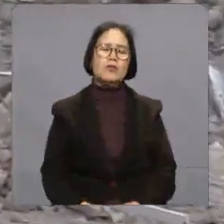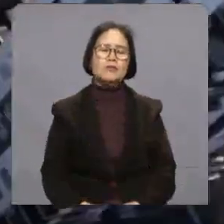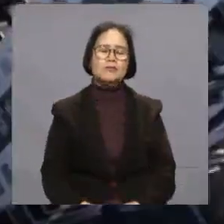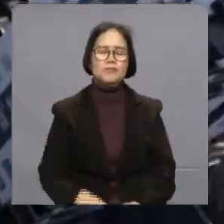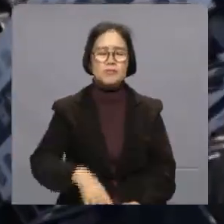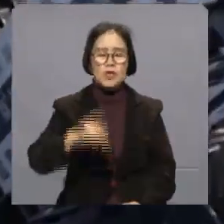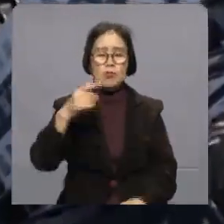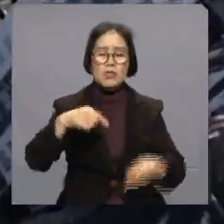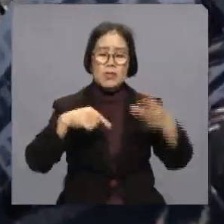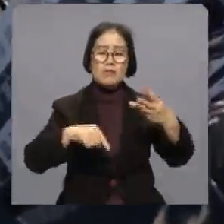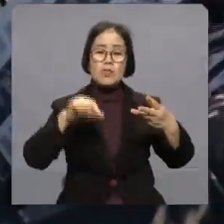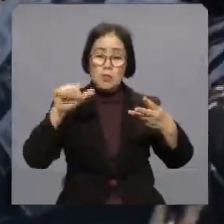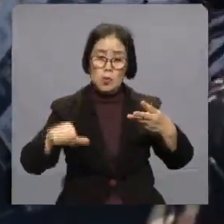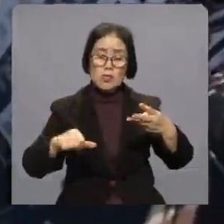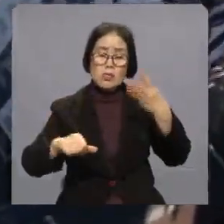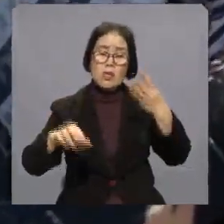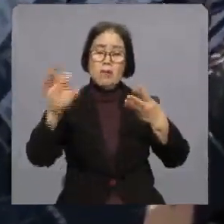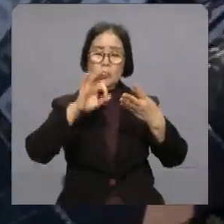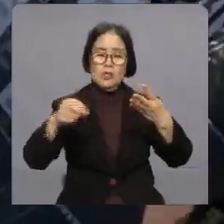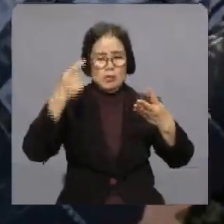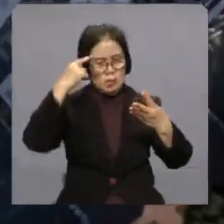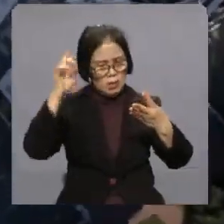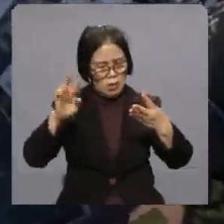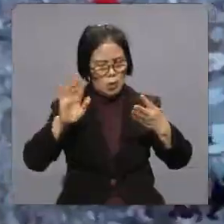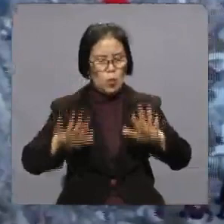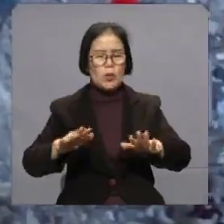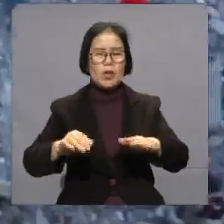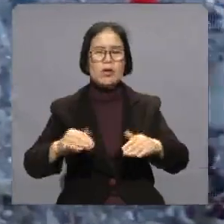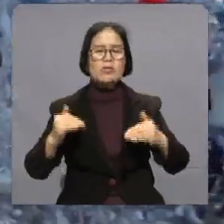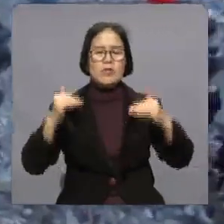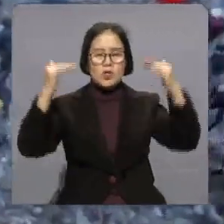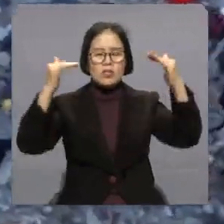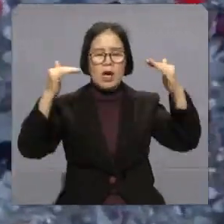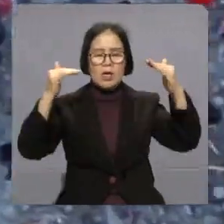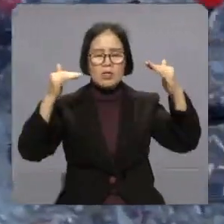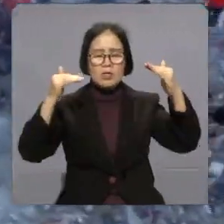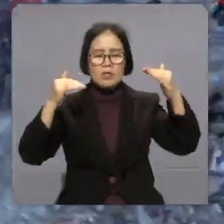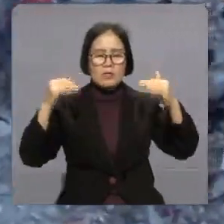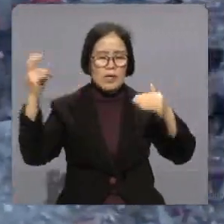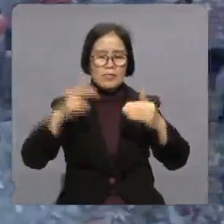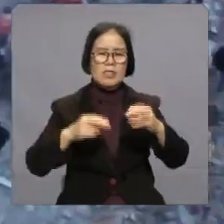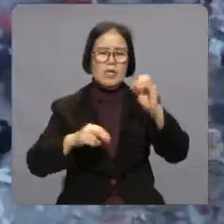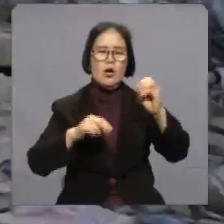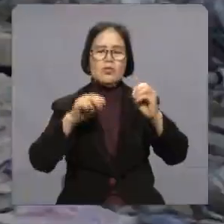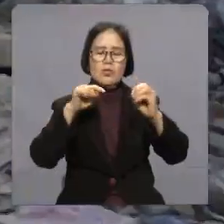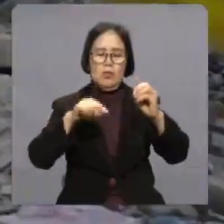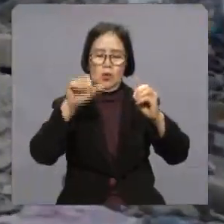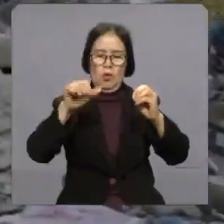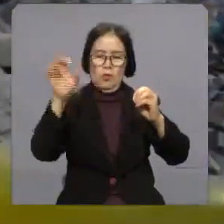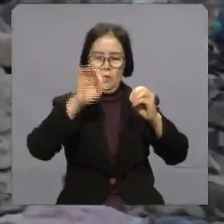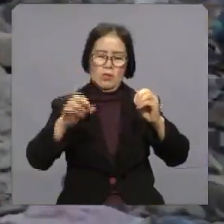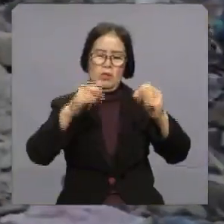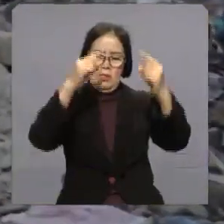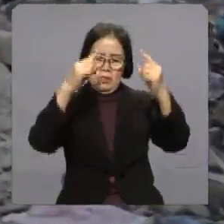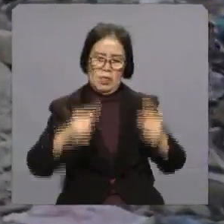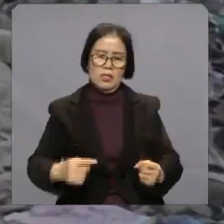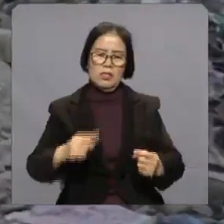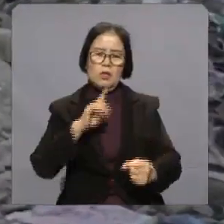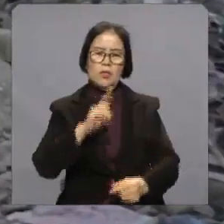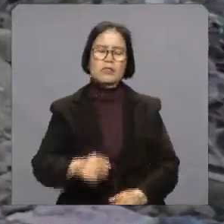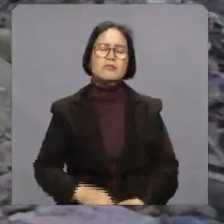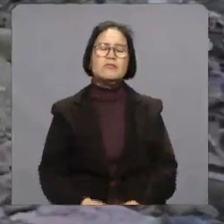당초 3.5에서 4%로 예상한 올해 GDP 성장률도 0.5%포인트 내려갈 것이라고